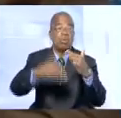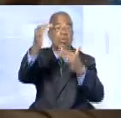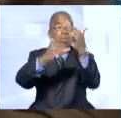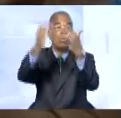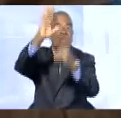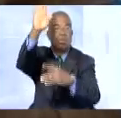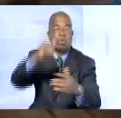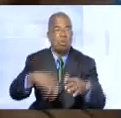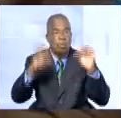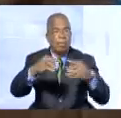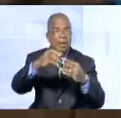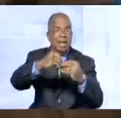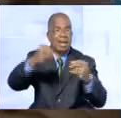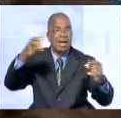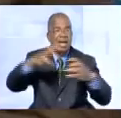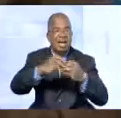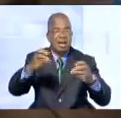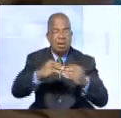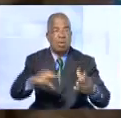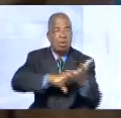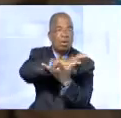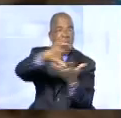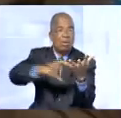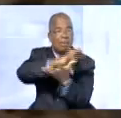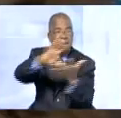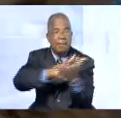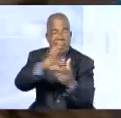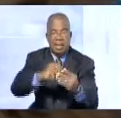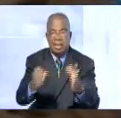du caoutchouc à 10% pour mettre dans le